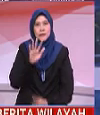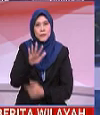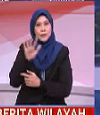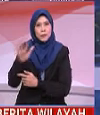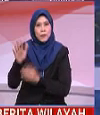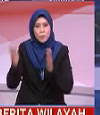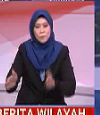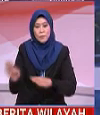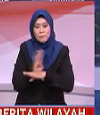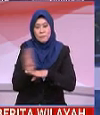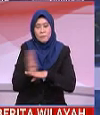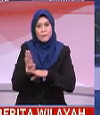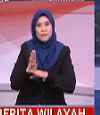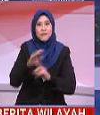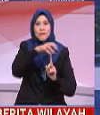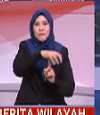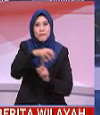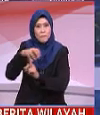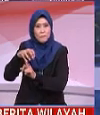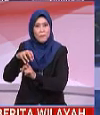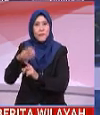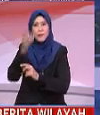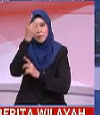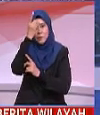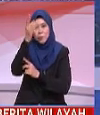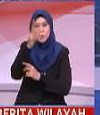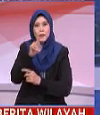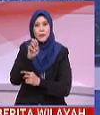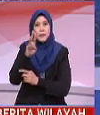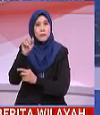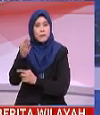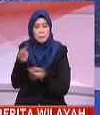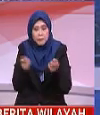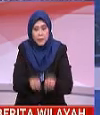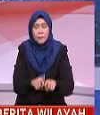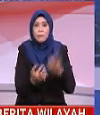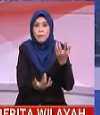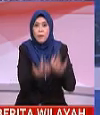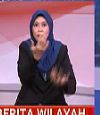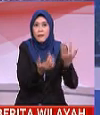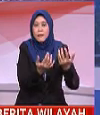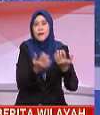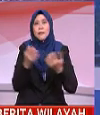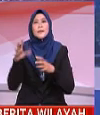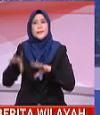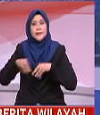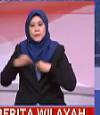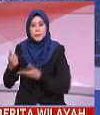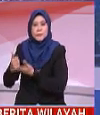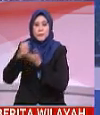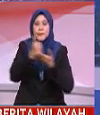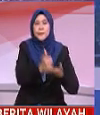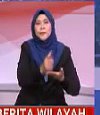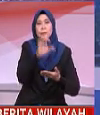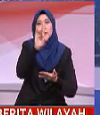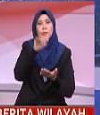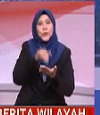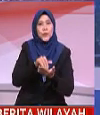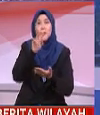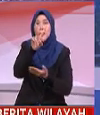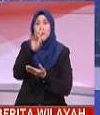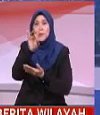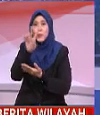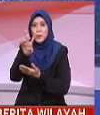55 peniaga pasar Datuk Keramat yang terlibat dalam kebakaran minggu lepas menerima bantuan berjumlah RM82,500